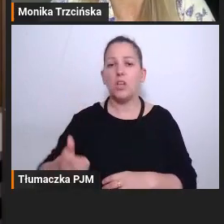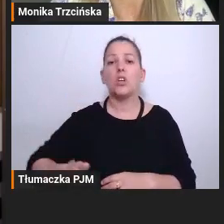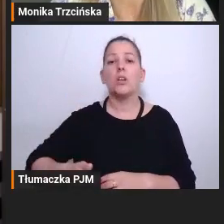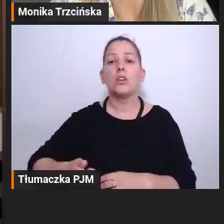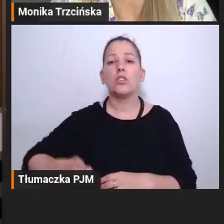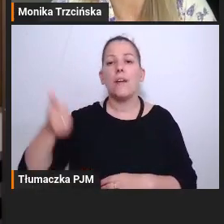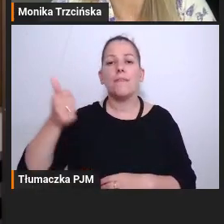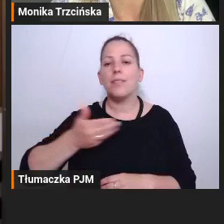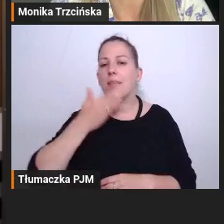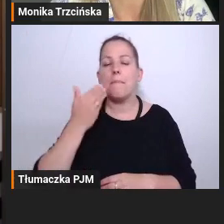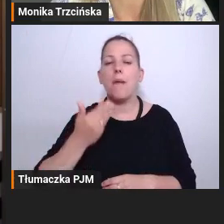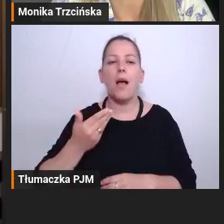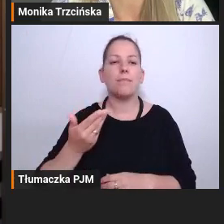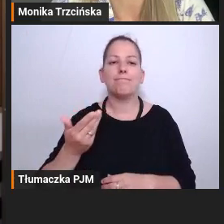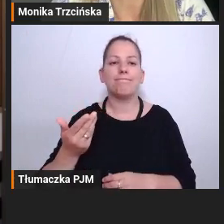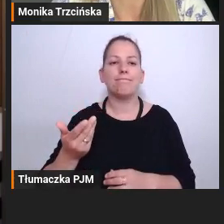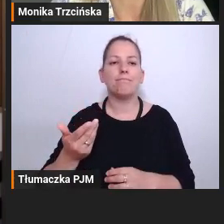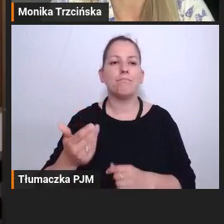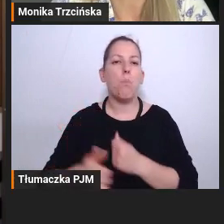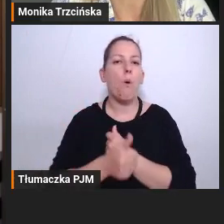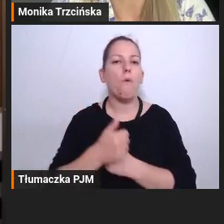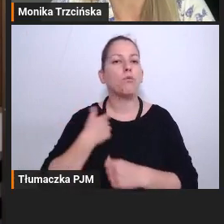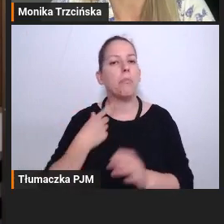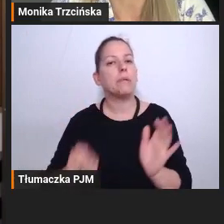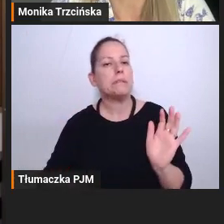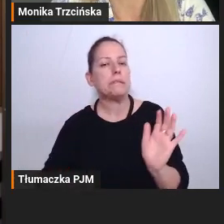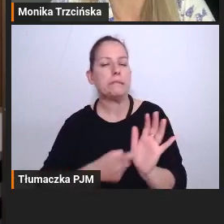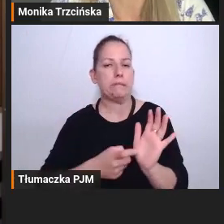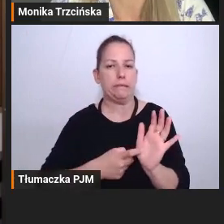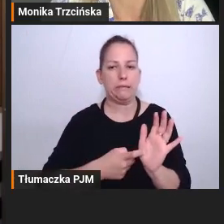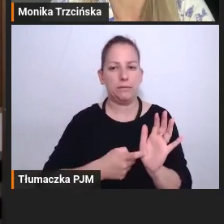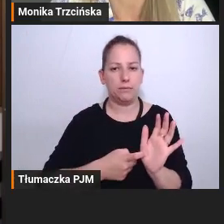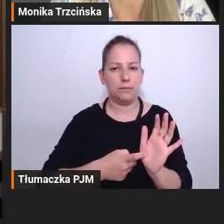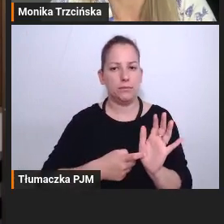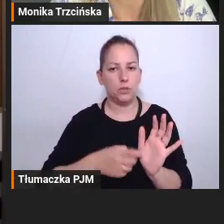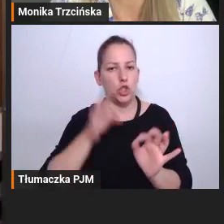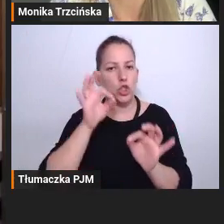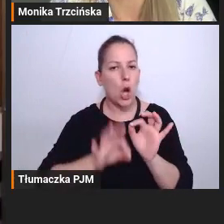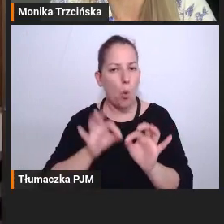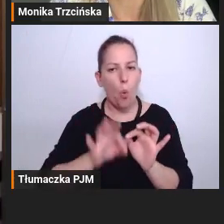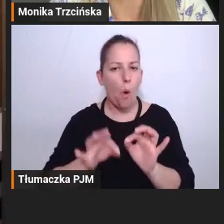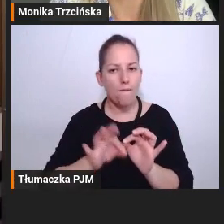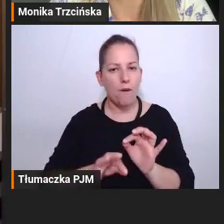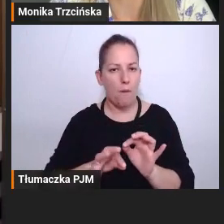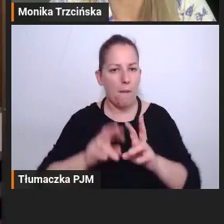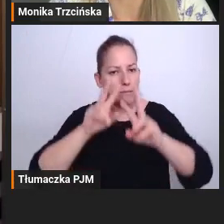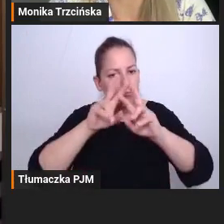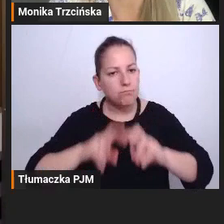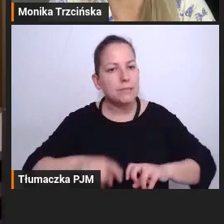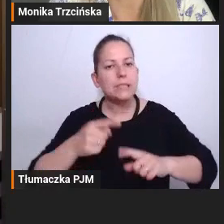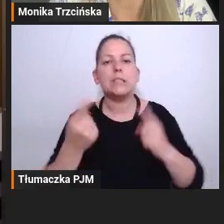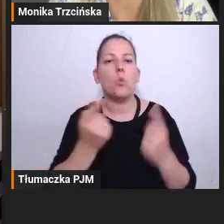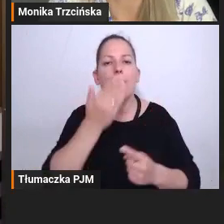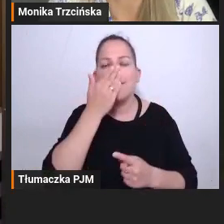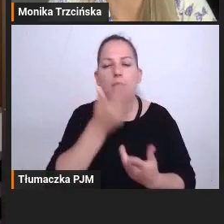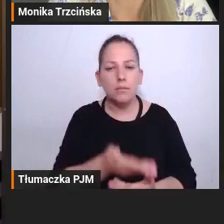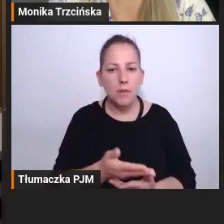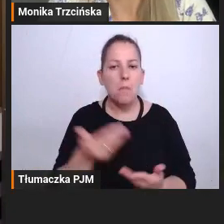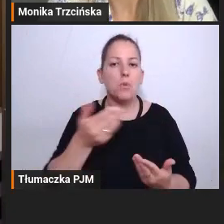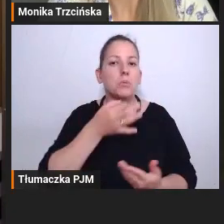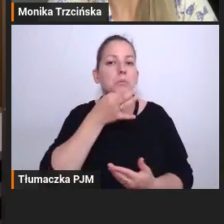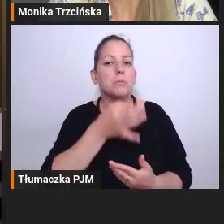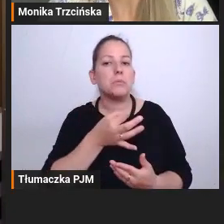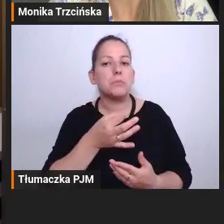ma za bardzo podstaw, żeby jakoś szczegółowo tutaj badać tą sytuację. Może zapytać, znaczy we